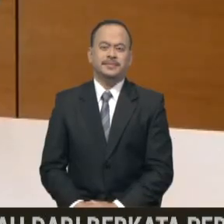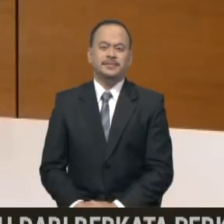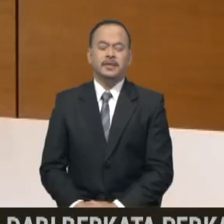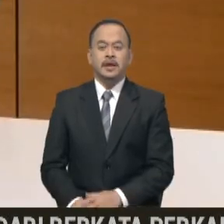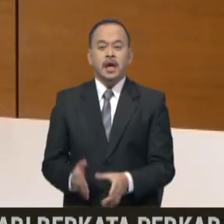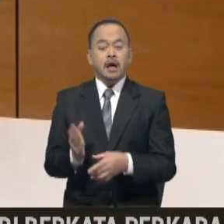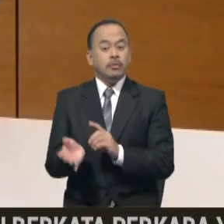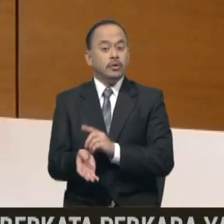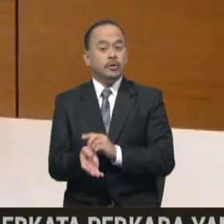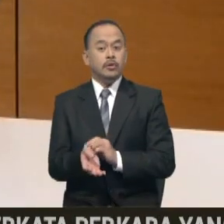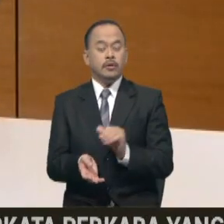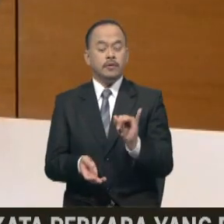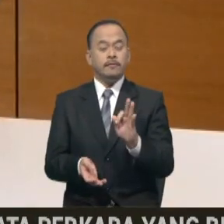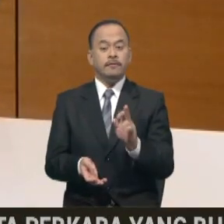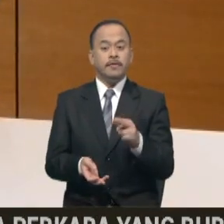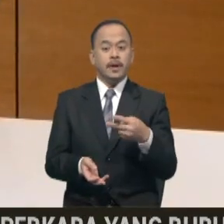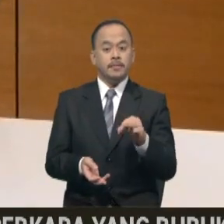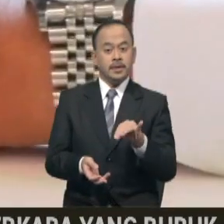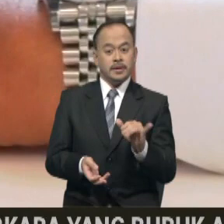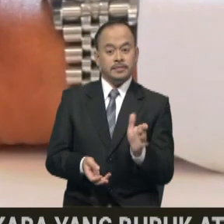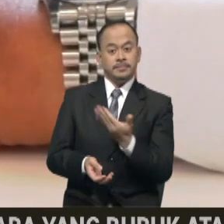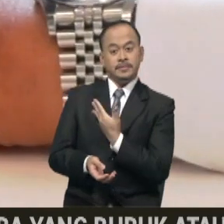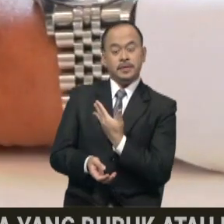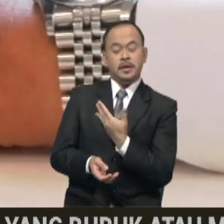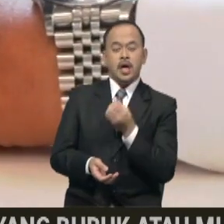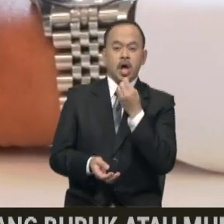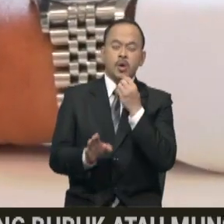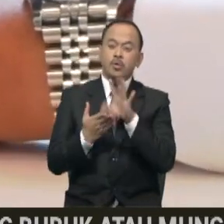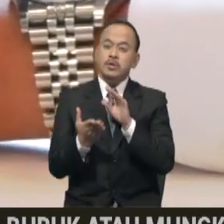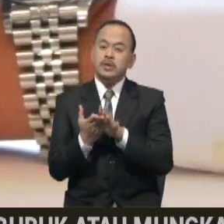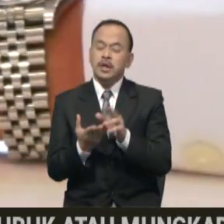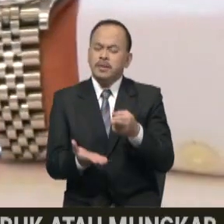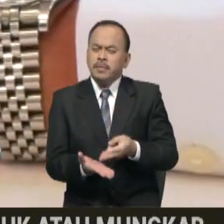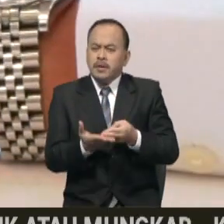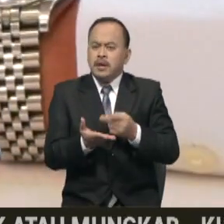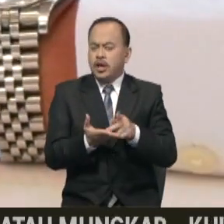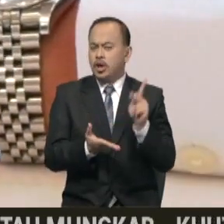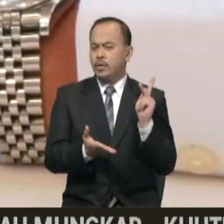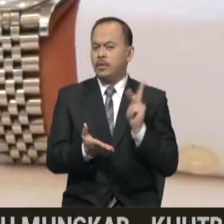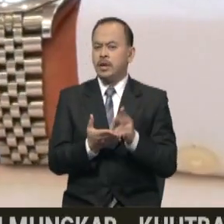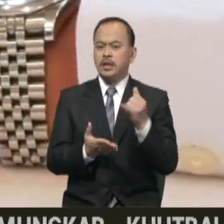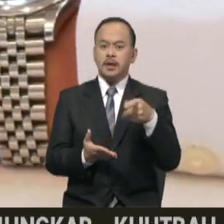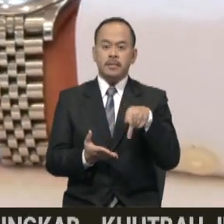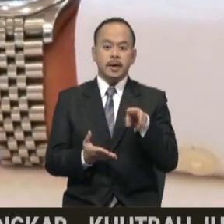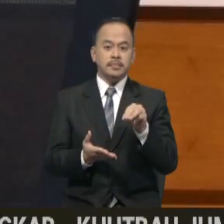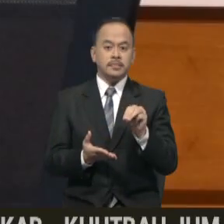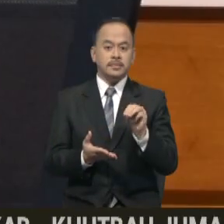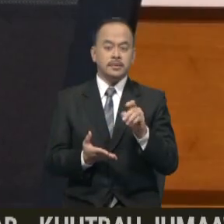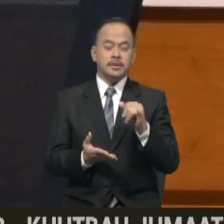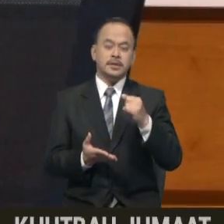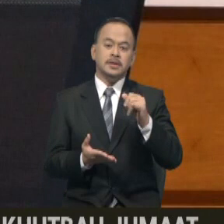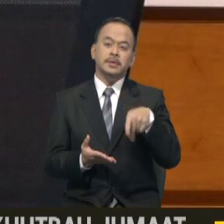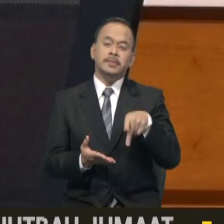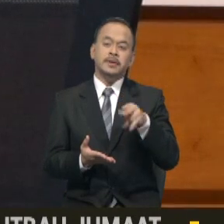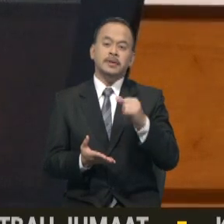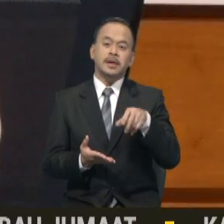Menurut Dr. Abang Muhammad Fahmi bin Abang Hebni, konsultan perubatan rehabilitasi, Ketua Jabatan Rehabilitasi Pusat Pemulihan